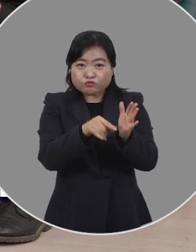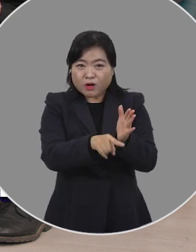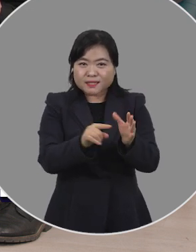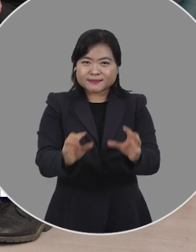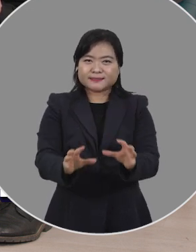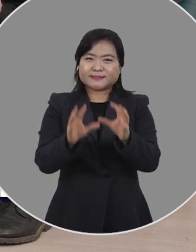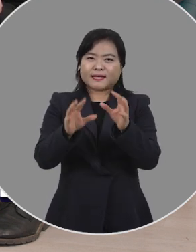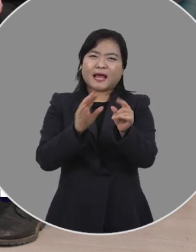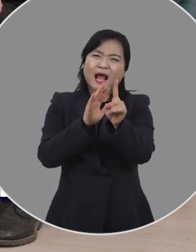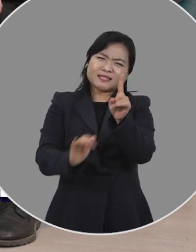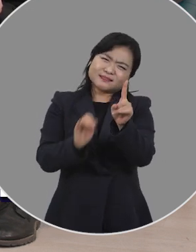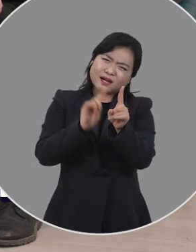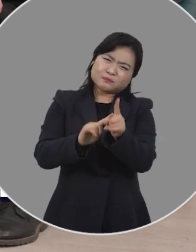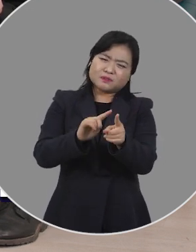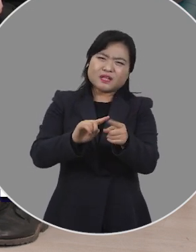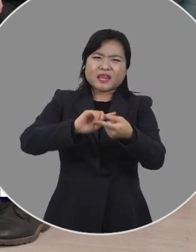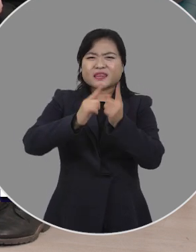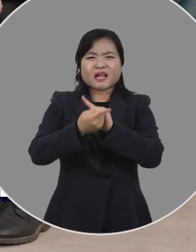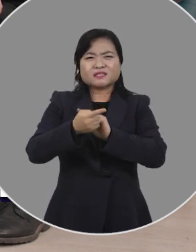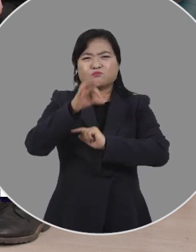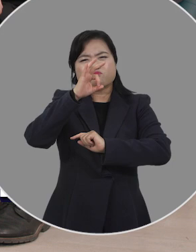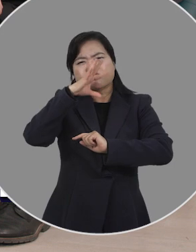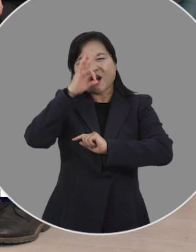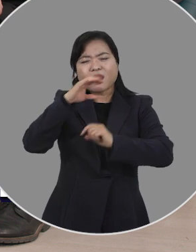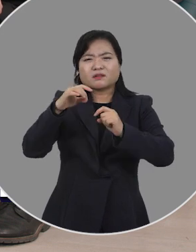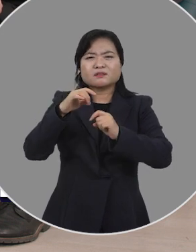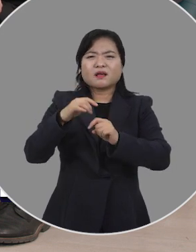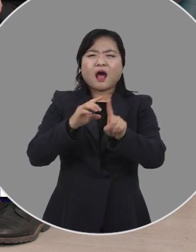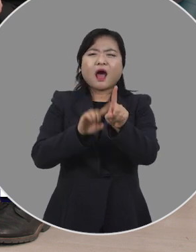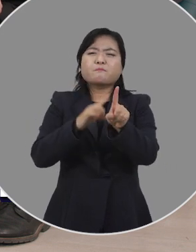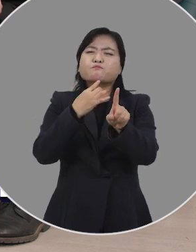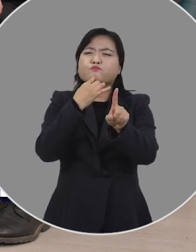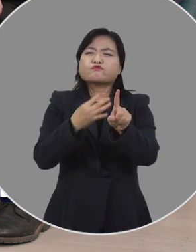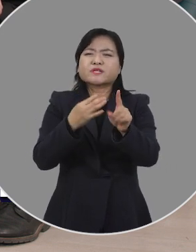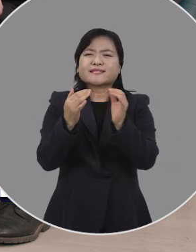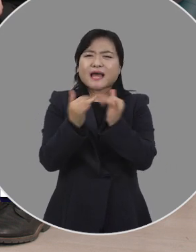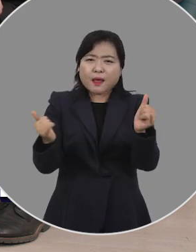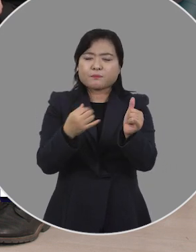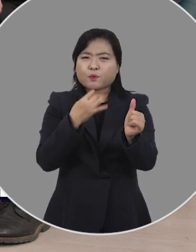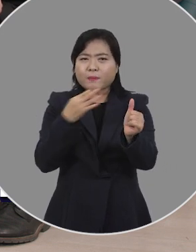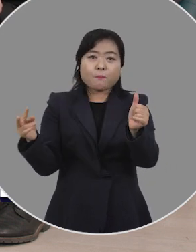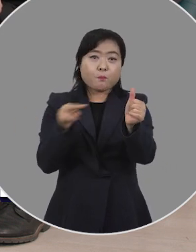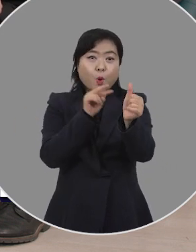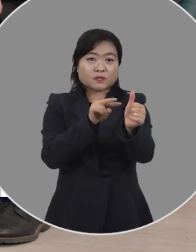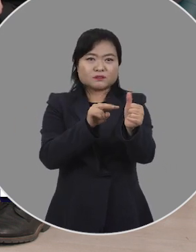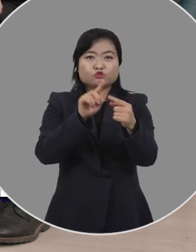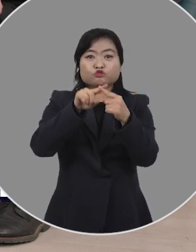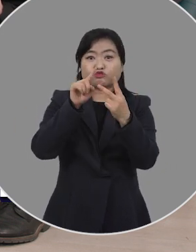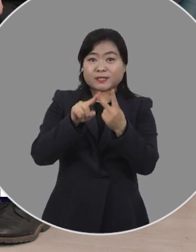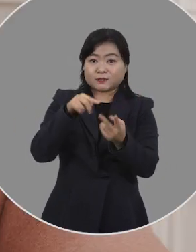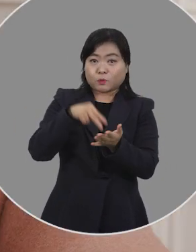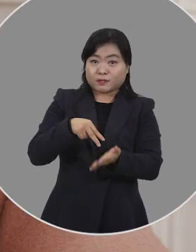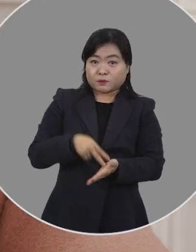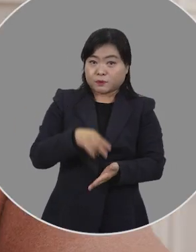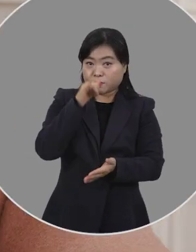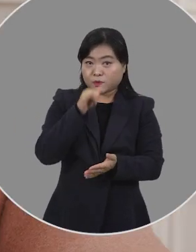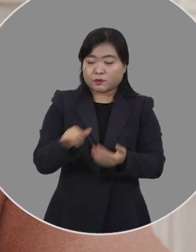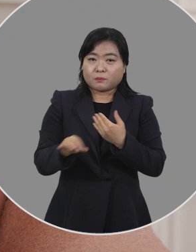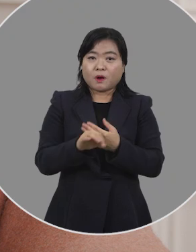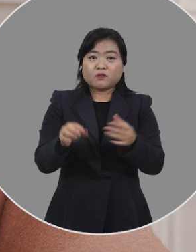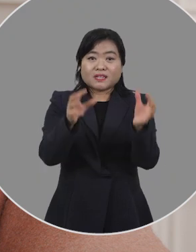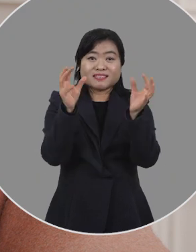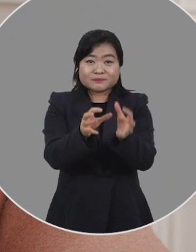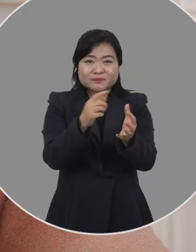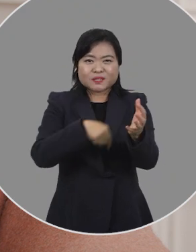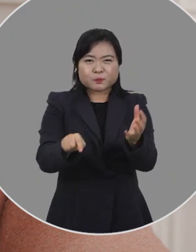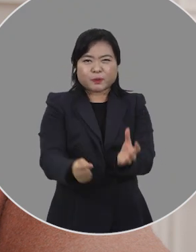대체 불가능한 굉장히 고유한 개인으로 보는 이제 두 가지 관점이 있을 수 있잖아요. 그랬을 때도 어떤